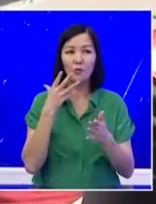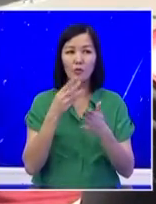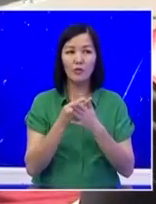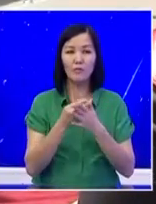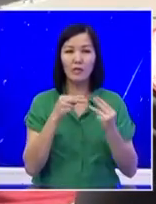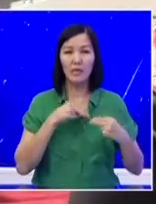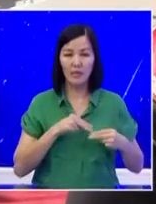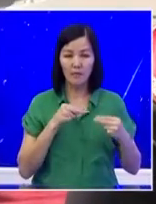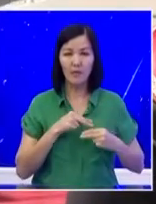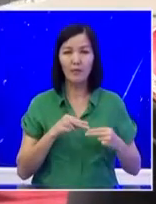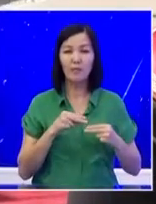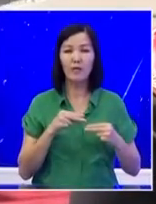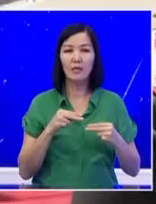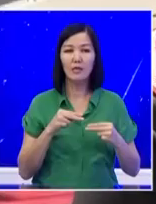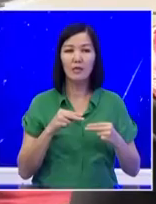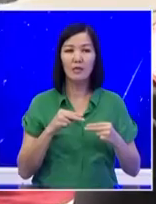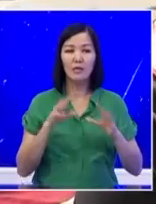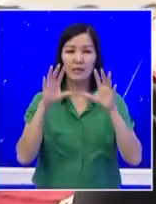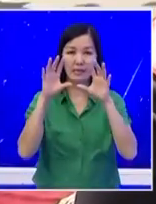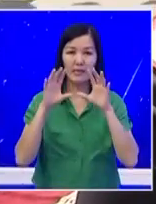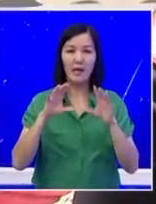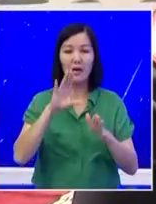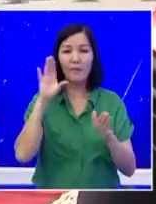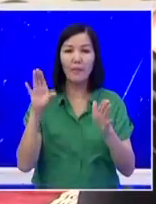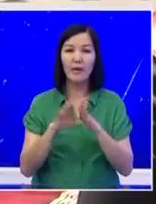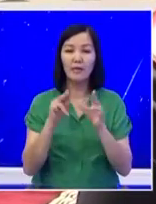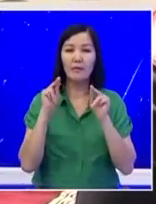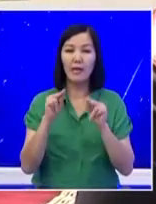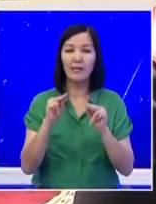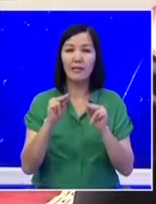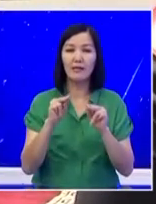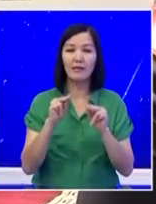қана еңбегіммен заңның